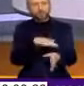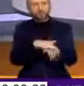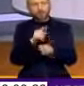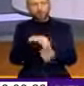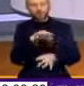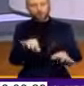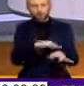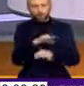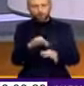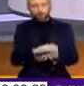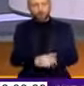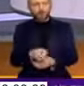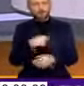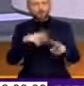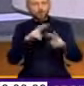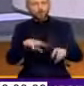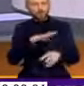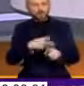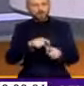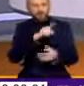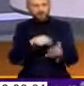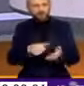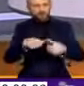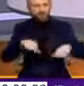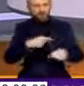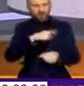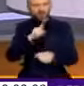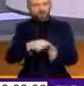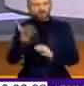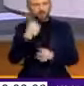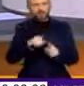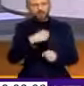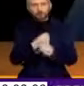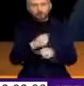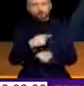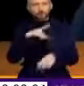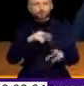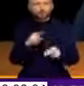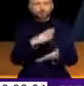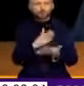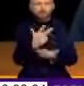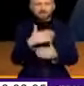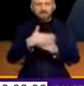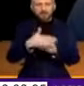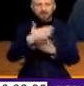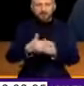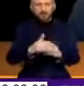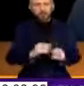цього проєкту. Ми розглядали це питання на комісії, і ми вимагали давно це зробити, але ми вважаємо, що є 3 етапи